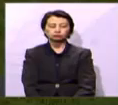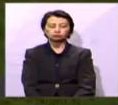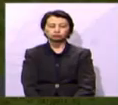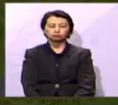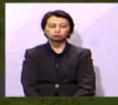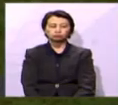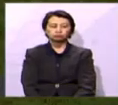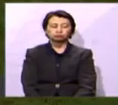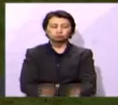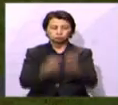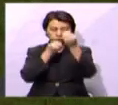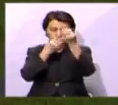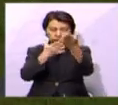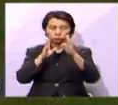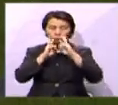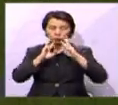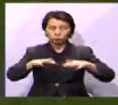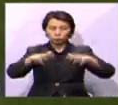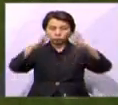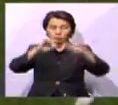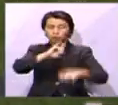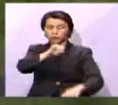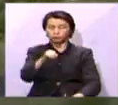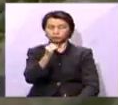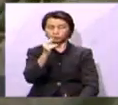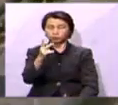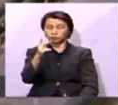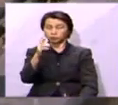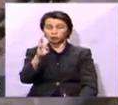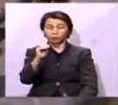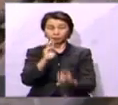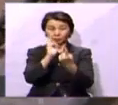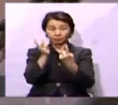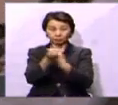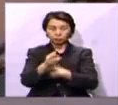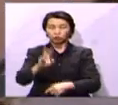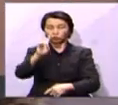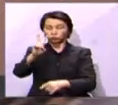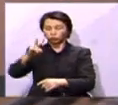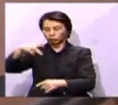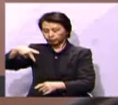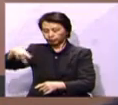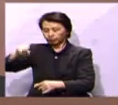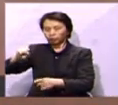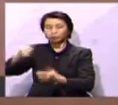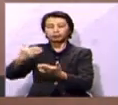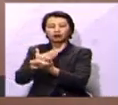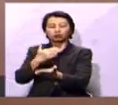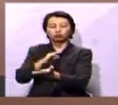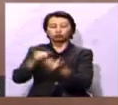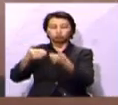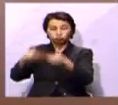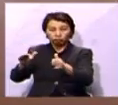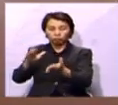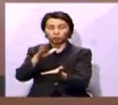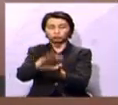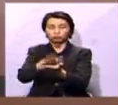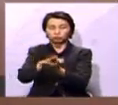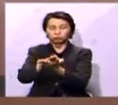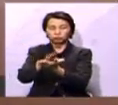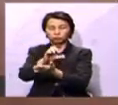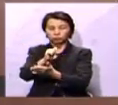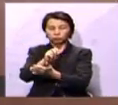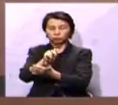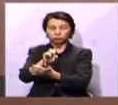Menurut portal info banjir, Jabatan Kebajikan Masyarakat di Pekan dua lagi PPS baharu dibuka iaitu Sekolah Kebangsaan Sinar